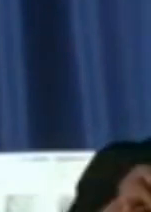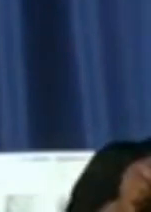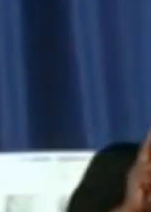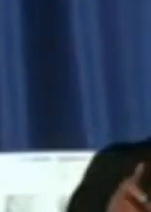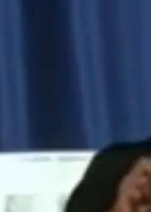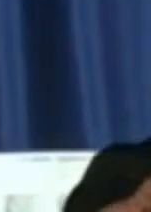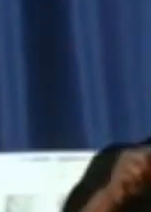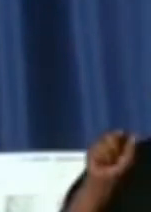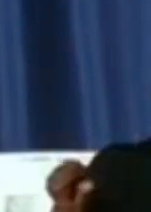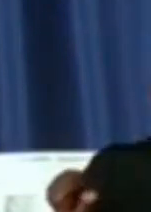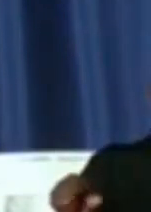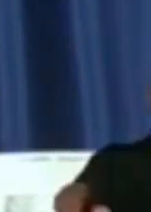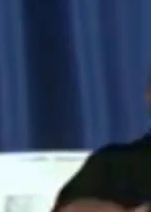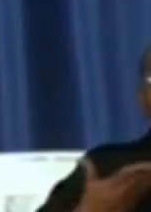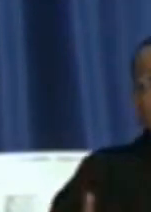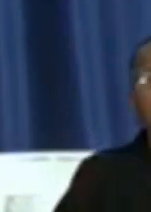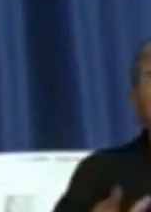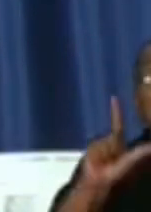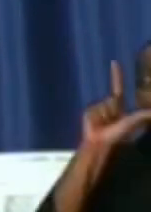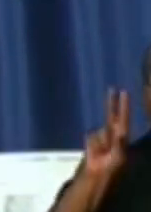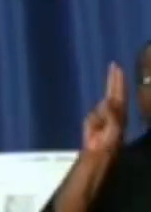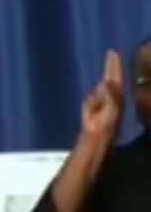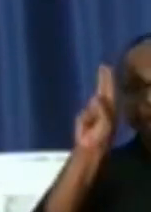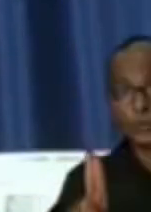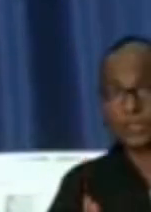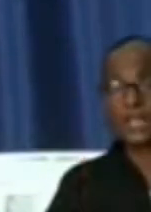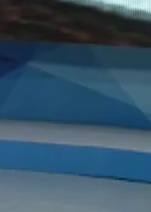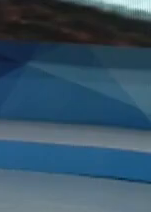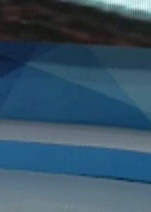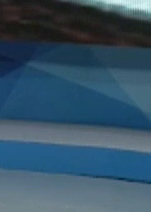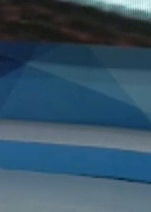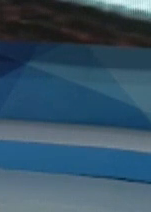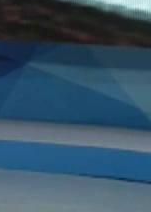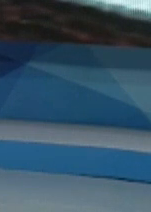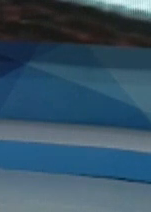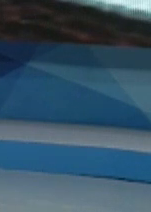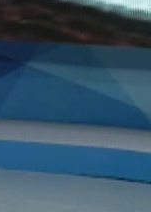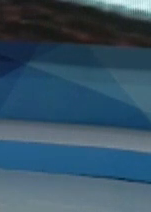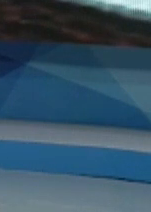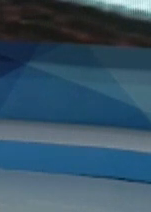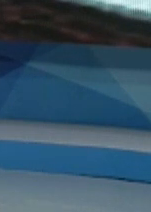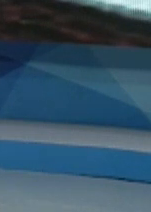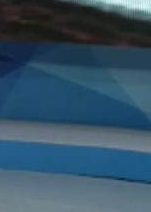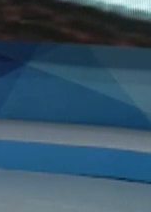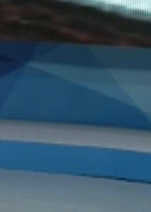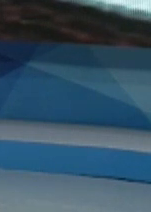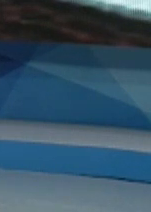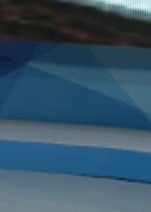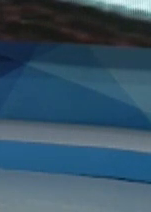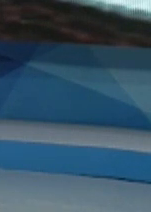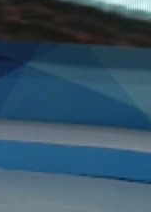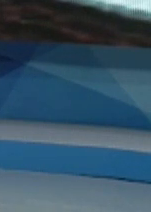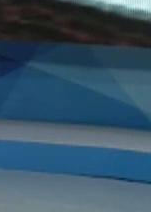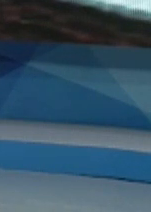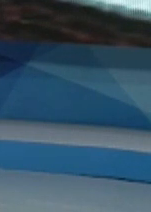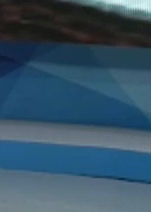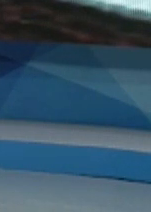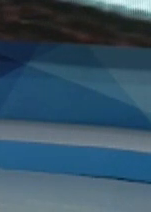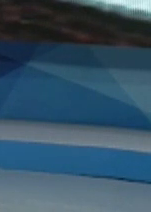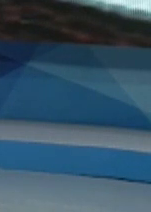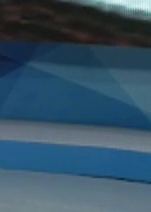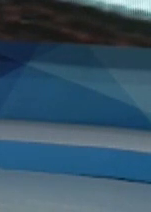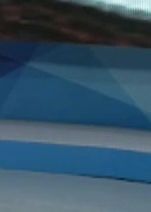op te vangen. En ook het Landshospitaal probeert mensen op te nemen. Niet alleen de isolatieplekken zijn schaars, maar ook met